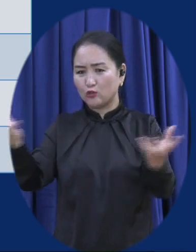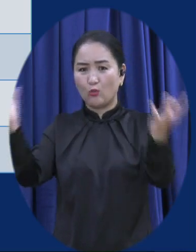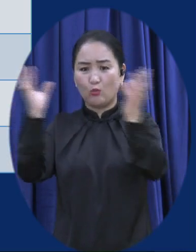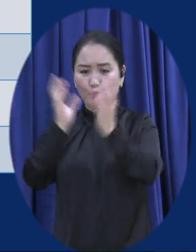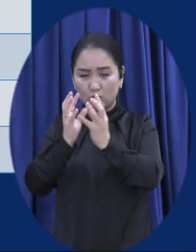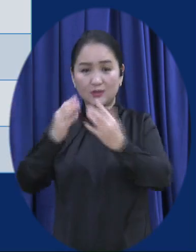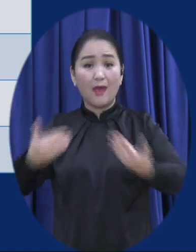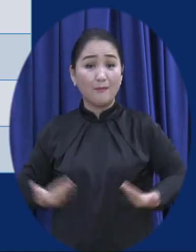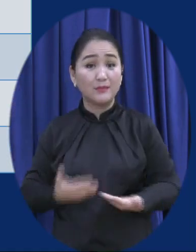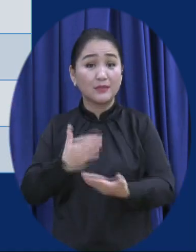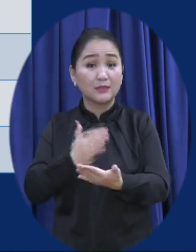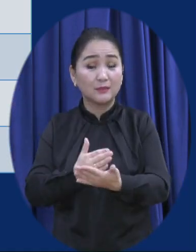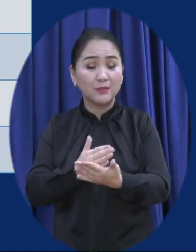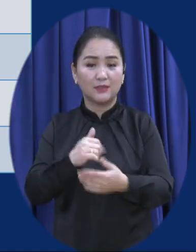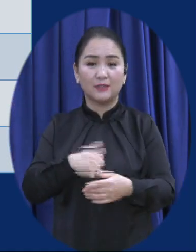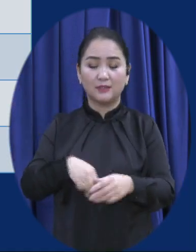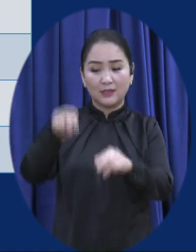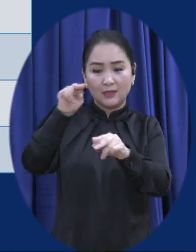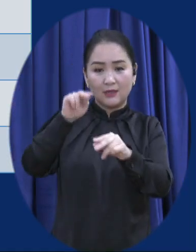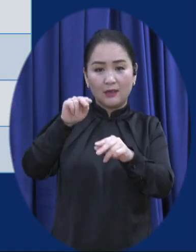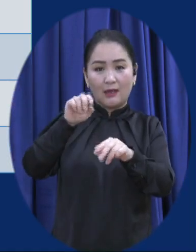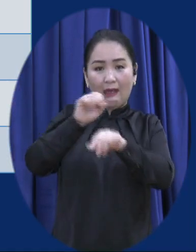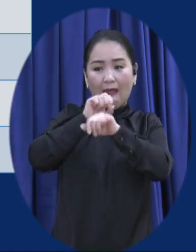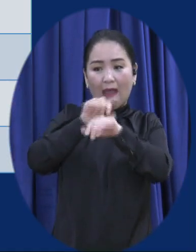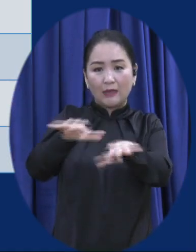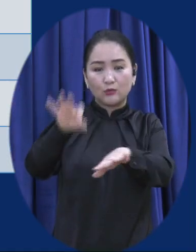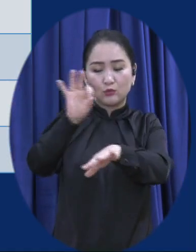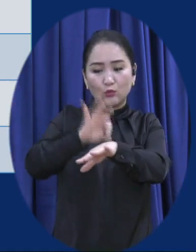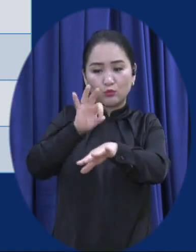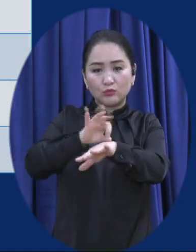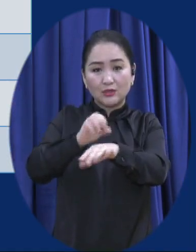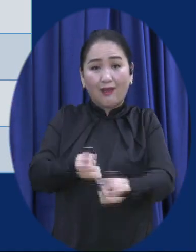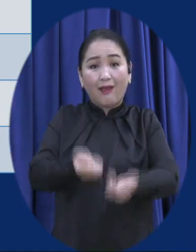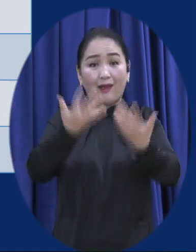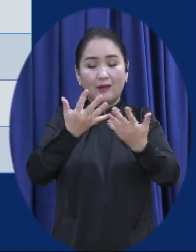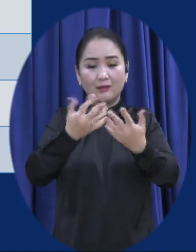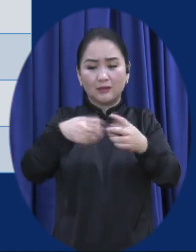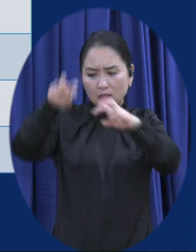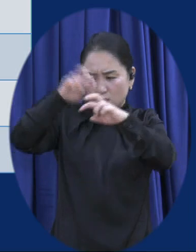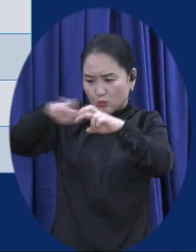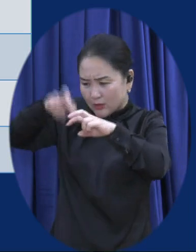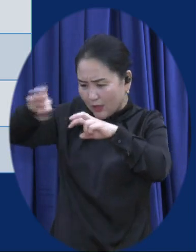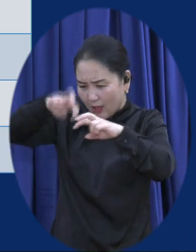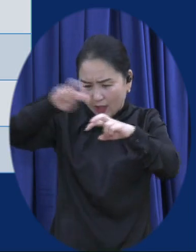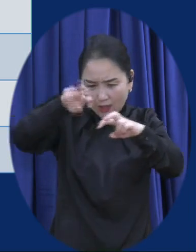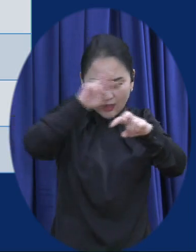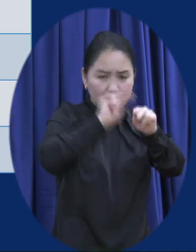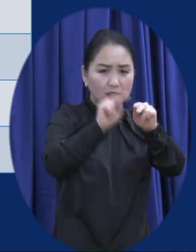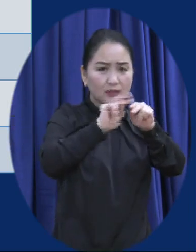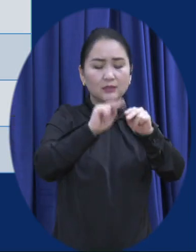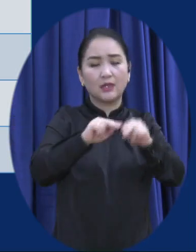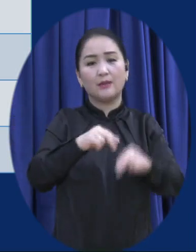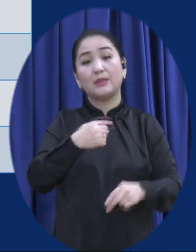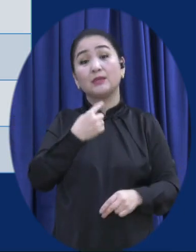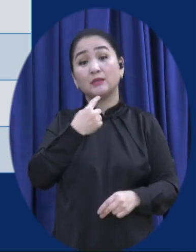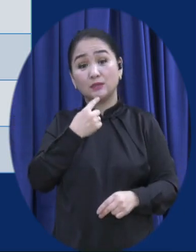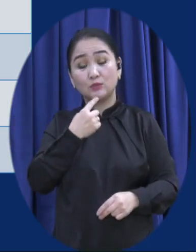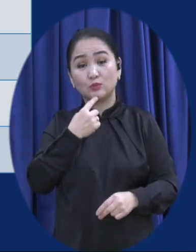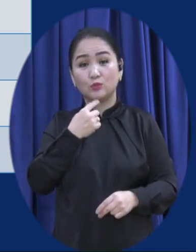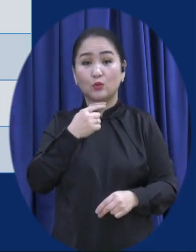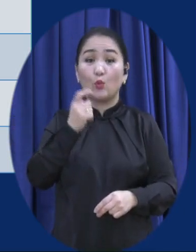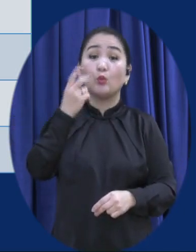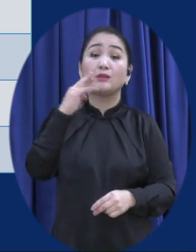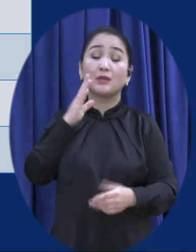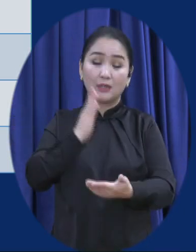гарсан тохиолдол танд судалгаа хийхэд бол нилээд их одоо хүн хүч хөдөлмөр техник одоо зарцуулж байгаа шүү гэдгийг бас хэлье. Ийм учраас иргэд